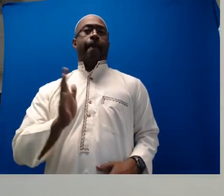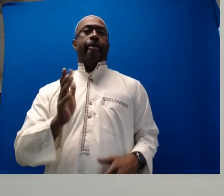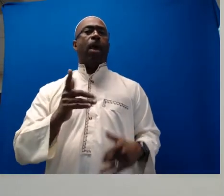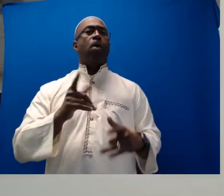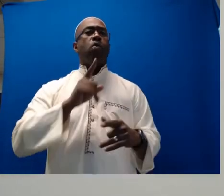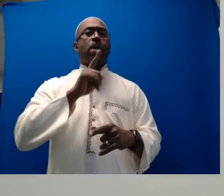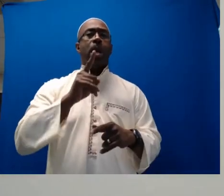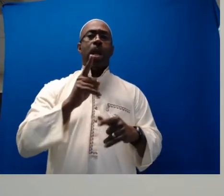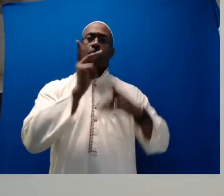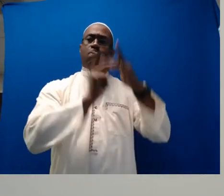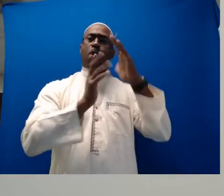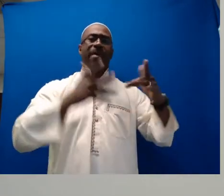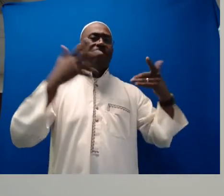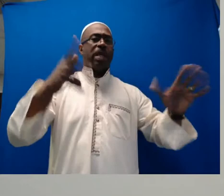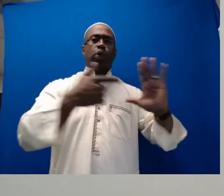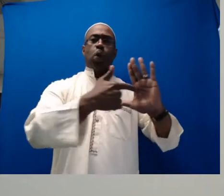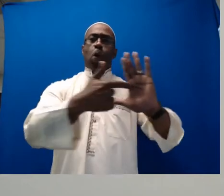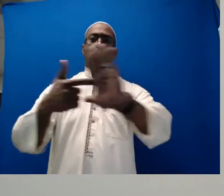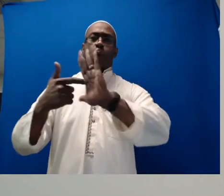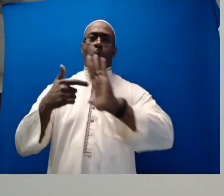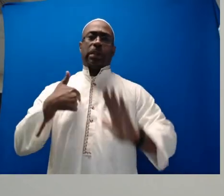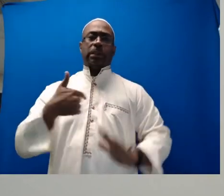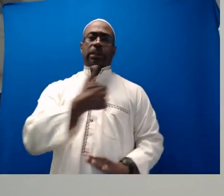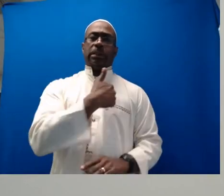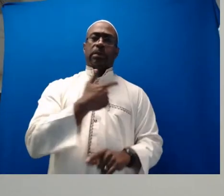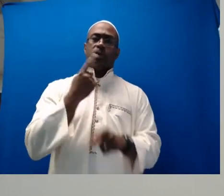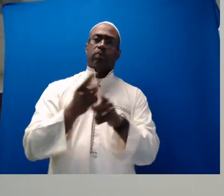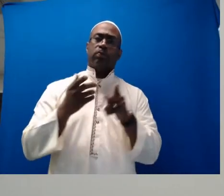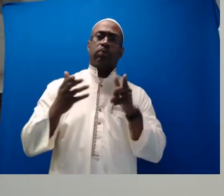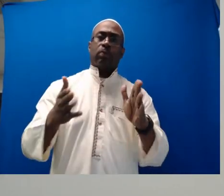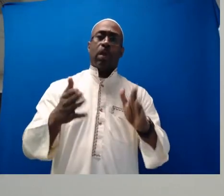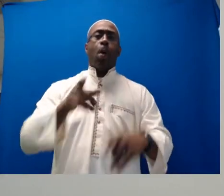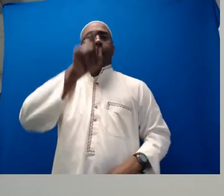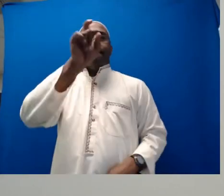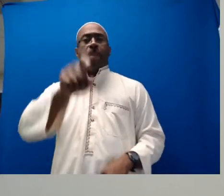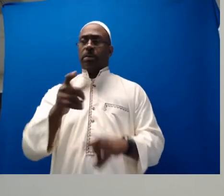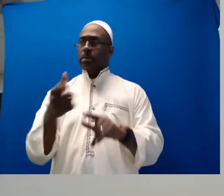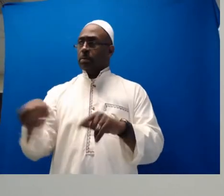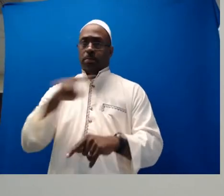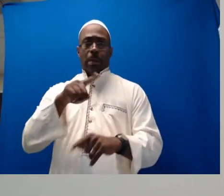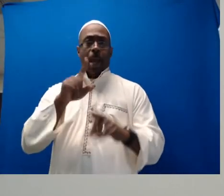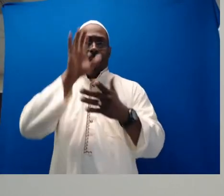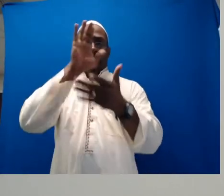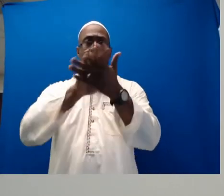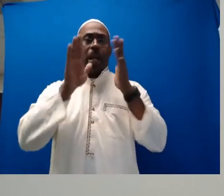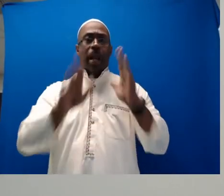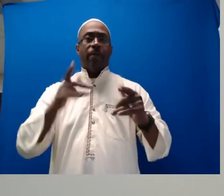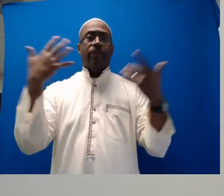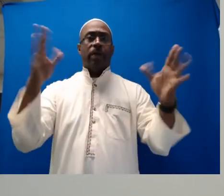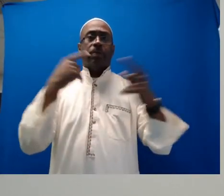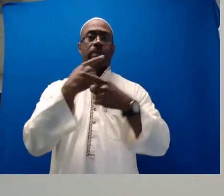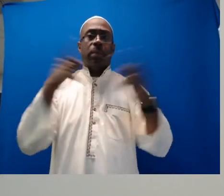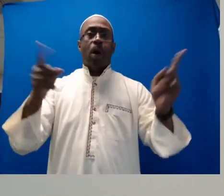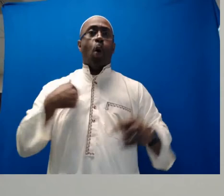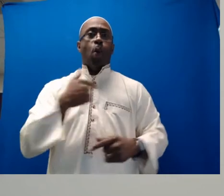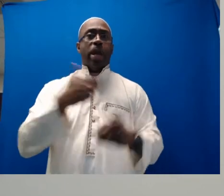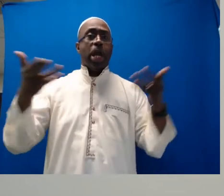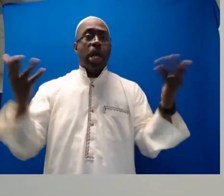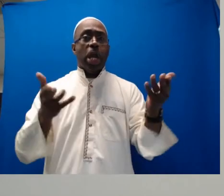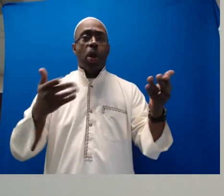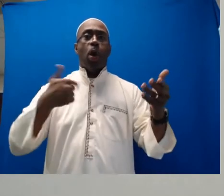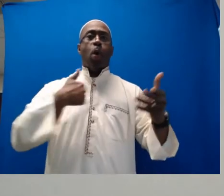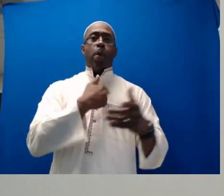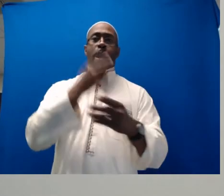elaborated them for us, that as believers we need to be of the category of believers that say, سَمِعْنَا وَأَطَعْنَا, we hear and we